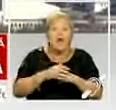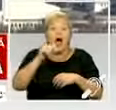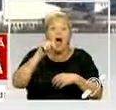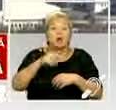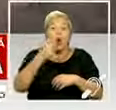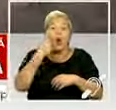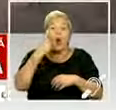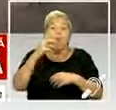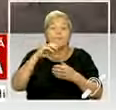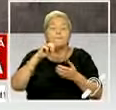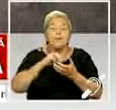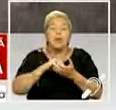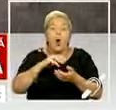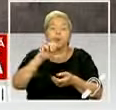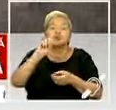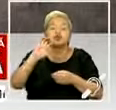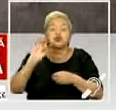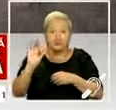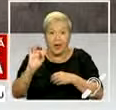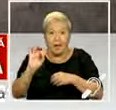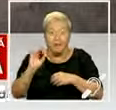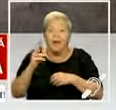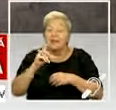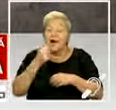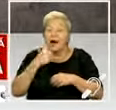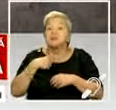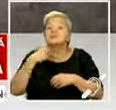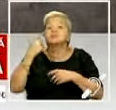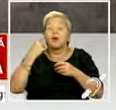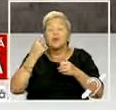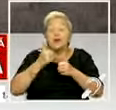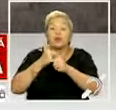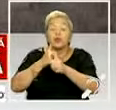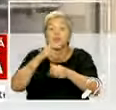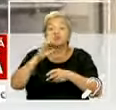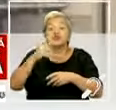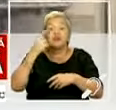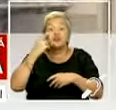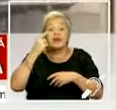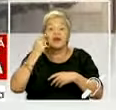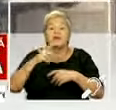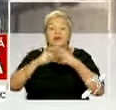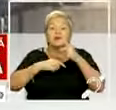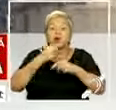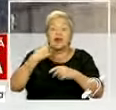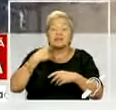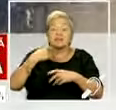de metri cubi, dar se prognozează o creștere ușoară în următoarea săptămână. Între